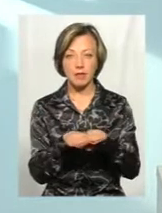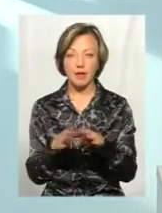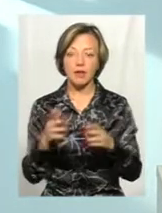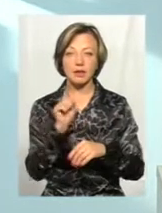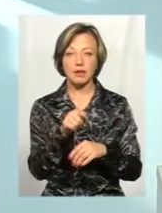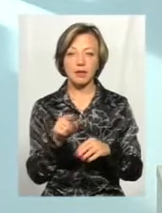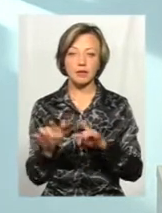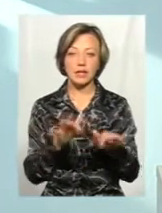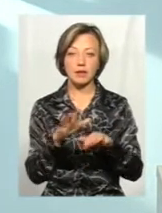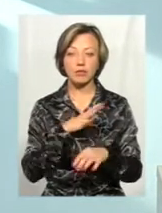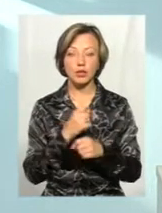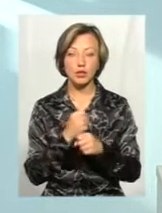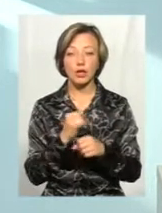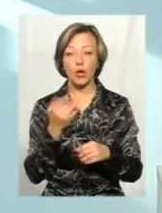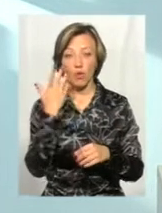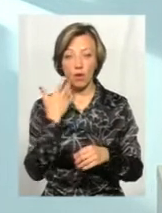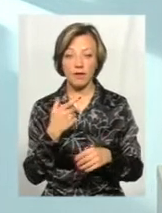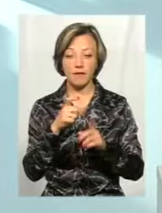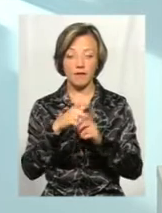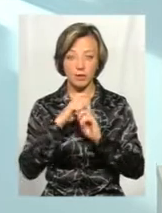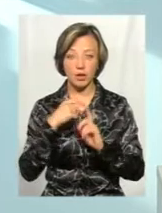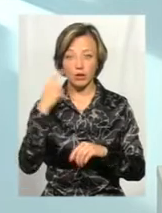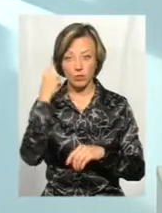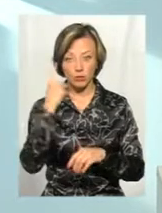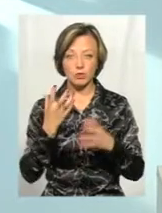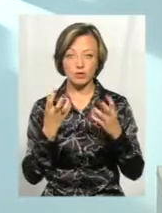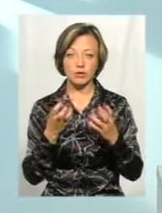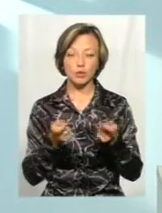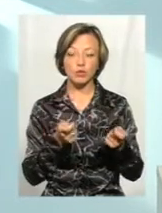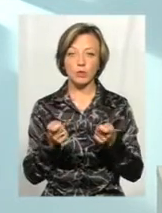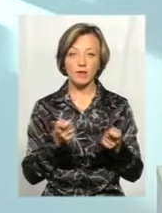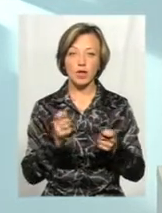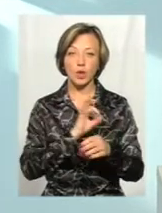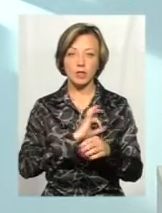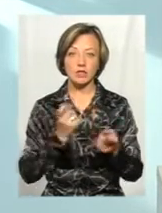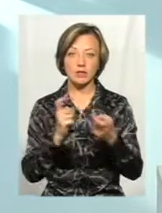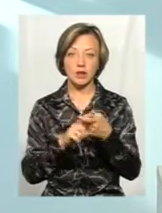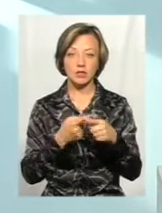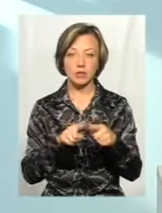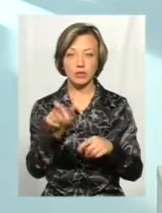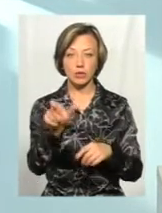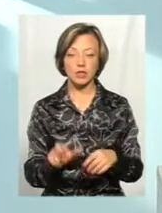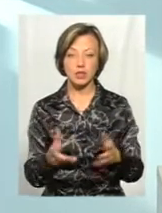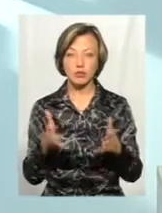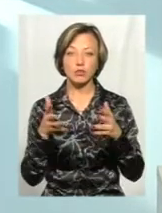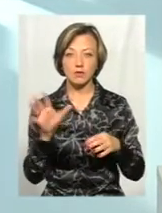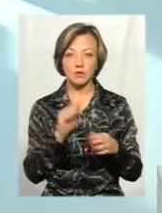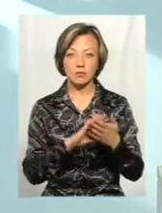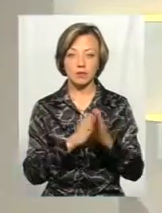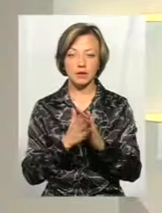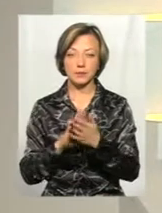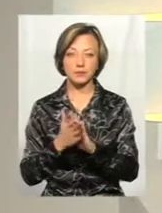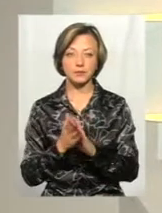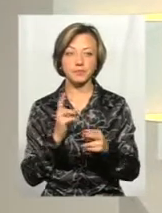там процесуальні дії були вчинені, і коли прийде мені відповідь, я думаю, що я через управління юстиції, ми зв'яжемося з цією людиною і з'ясуємо всі ці обставини. Дякую, я